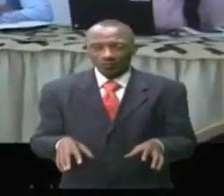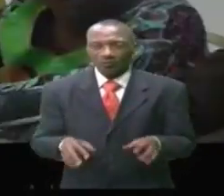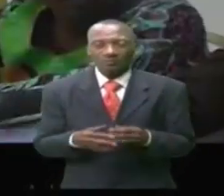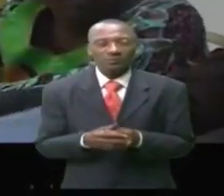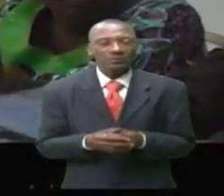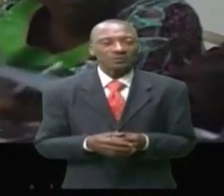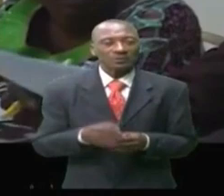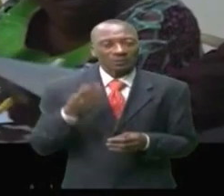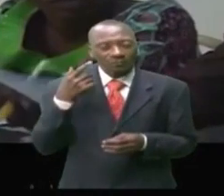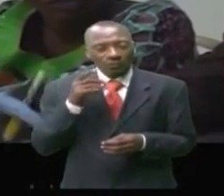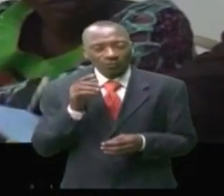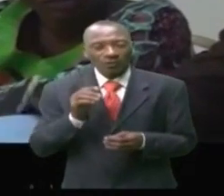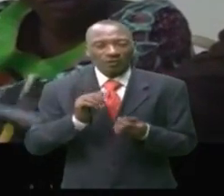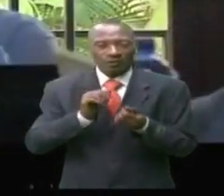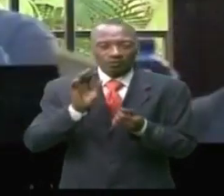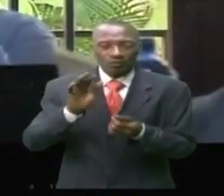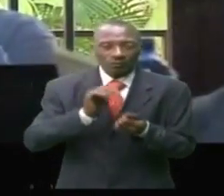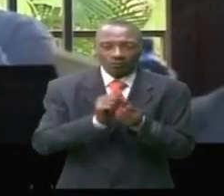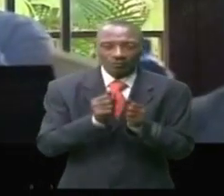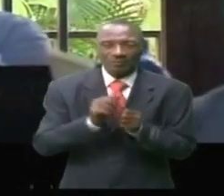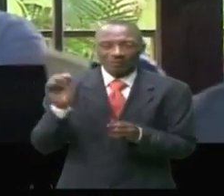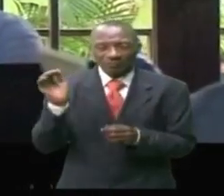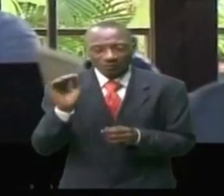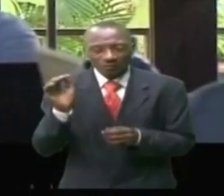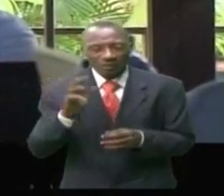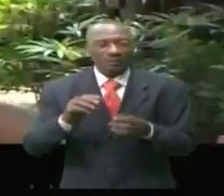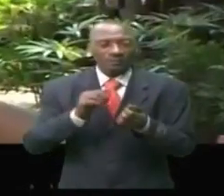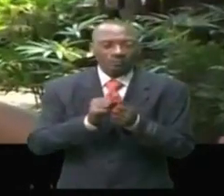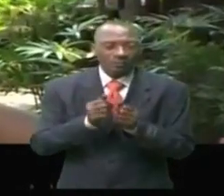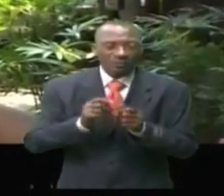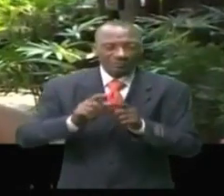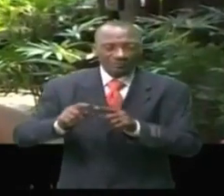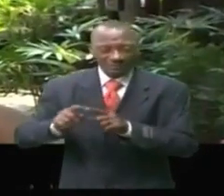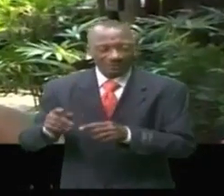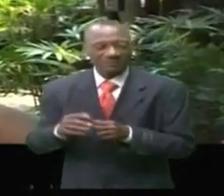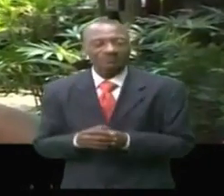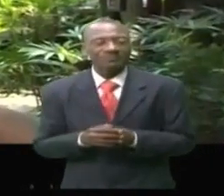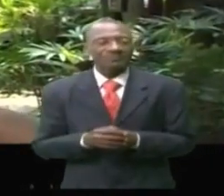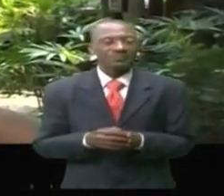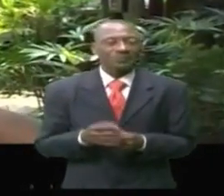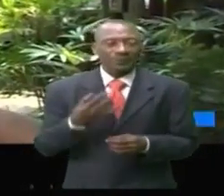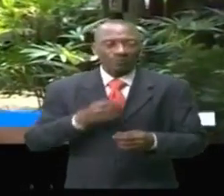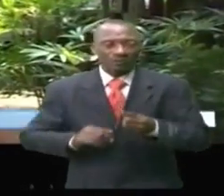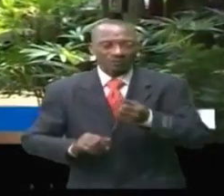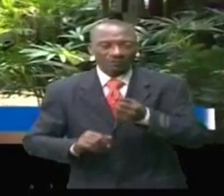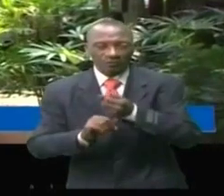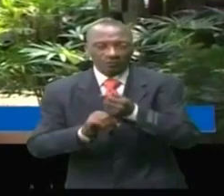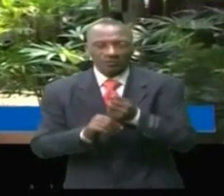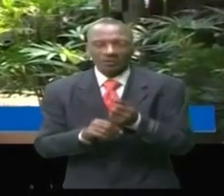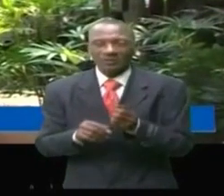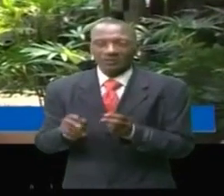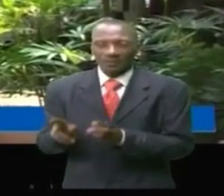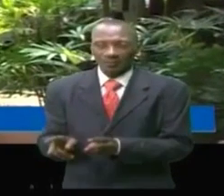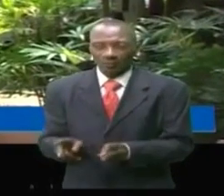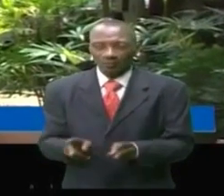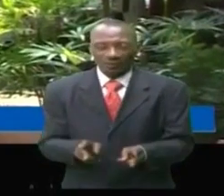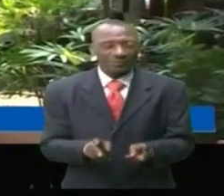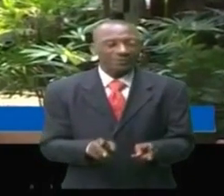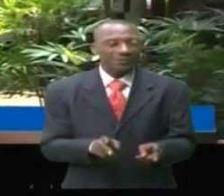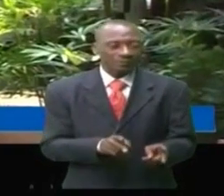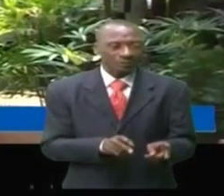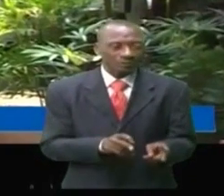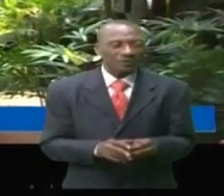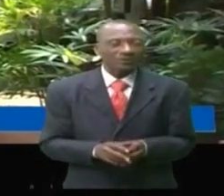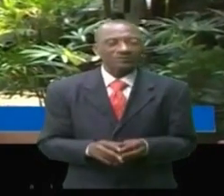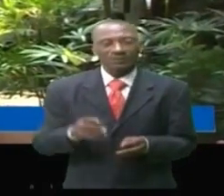sa politique foncière nationale. Nous avons aussi soutenu le processus d'élaboration de l'avant-projet de loi qui est aujourd'hui à